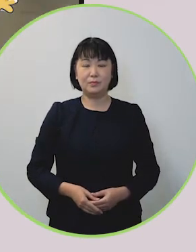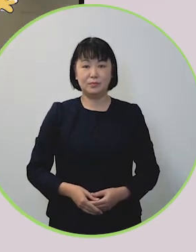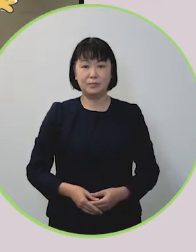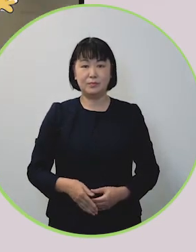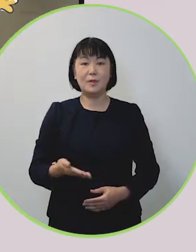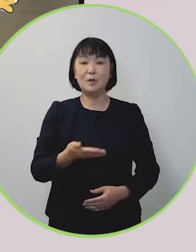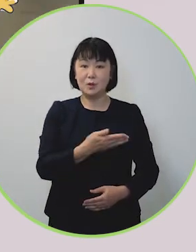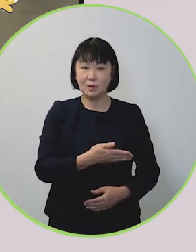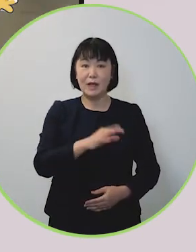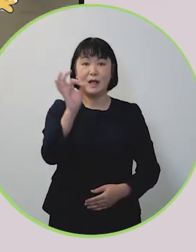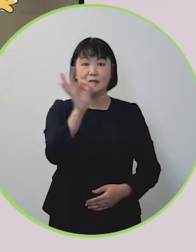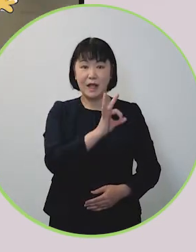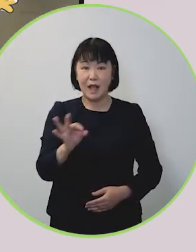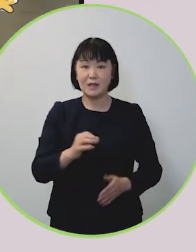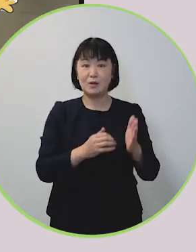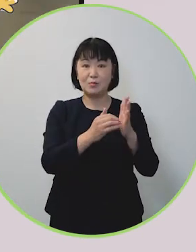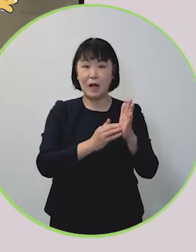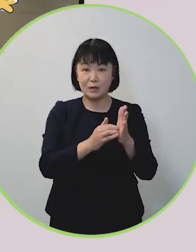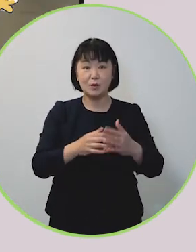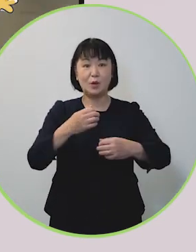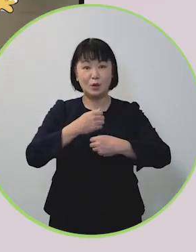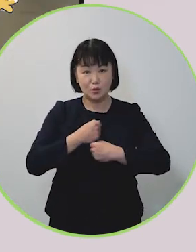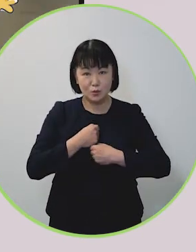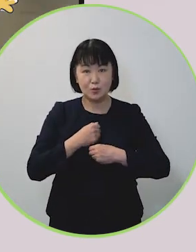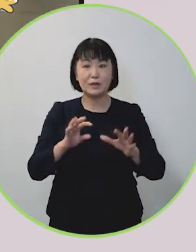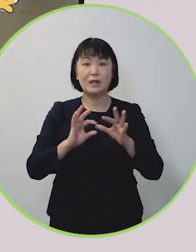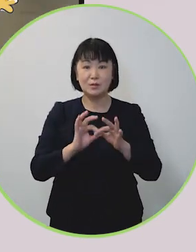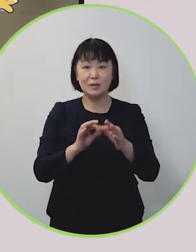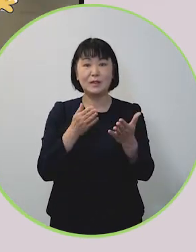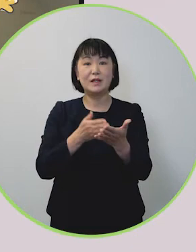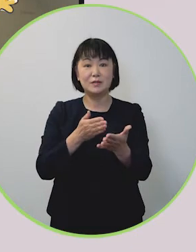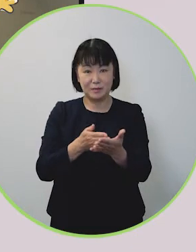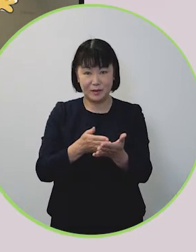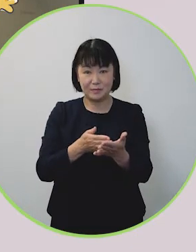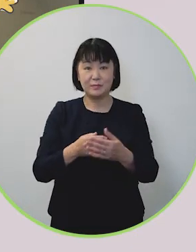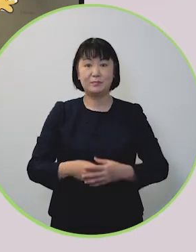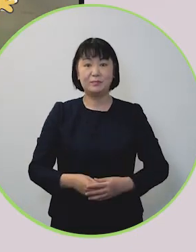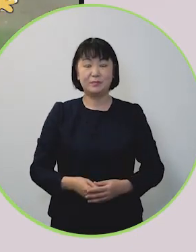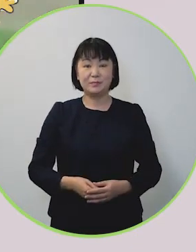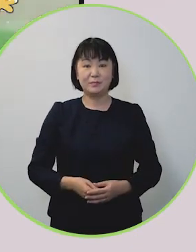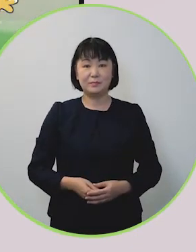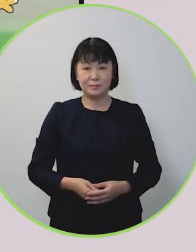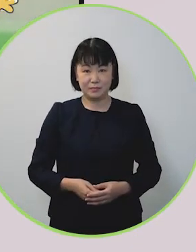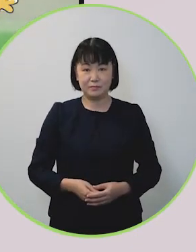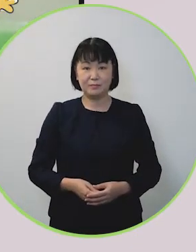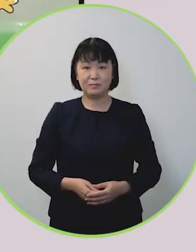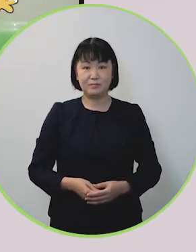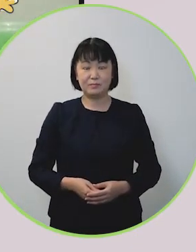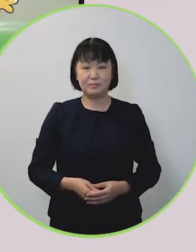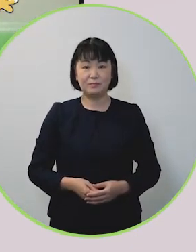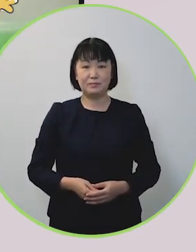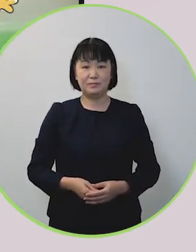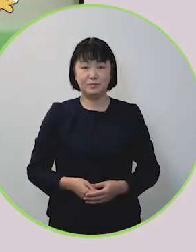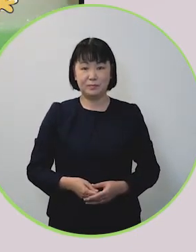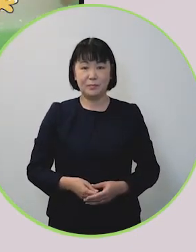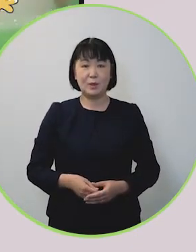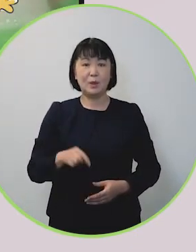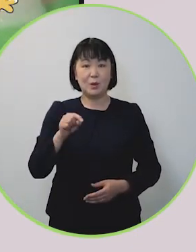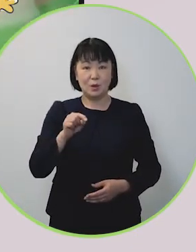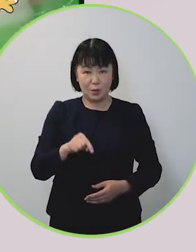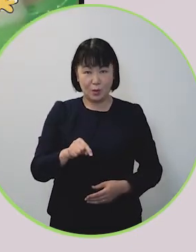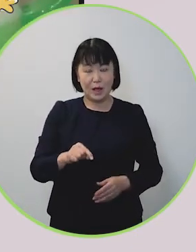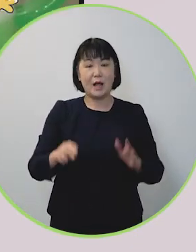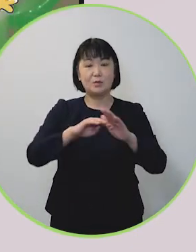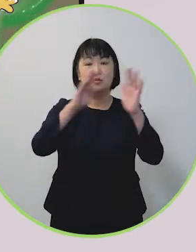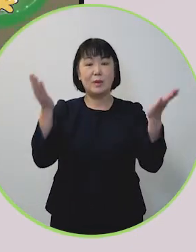次に製品プラスチックの注意点について説明するね製品プラスチックはその